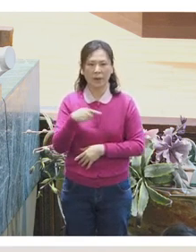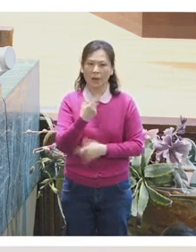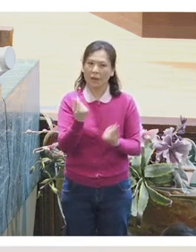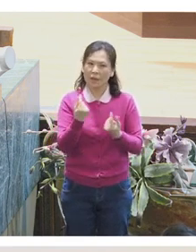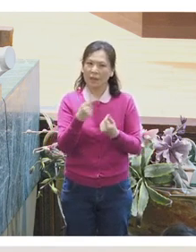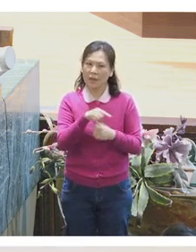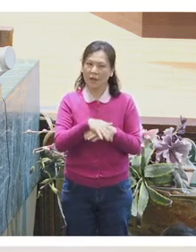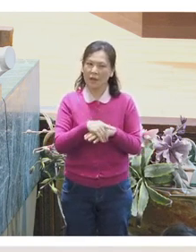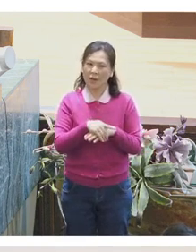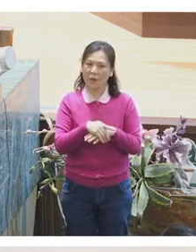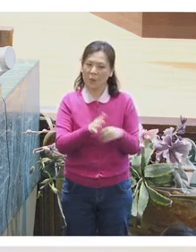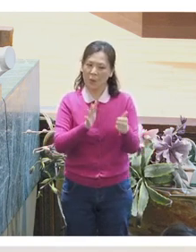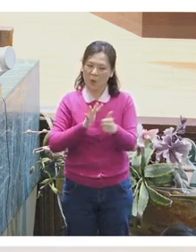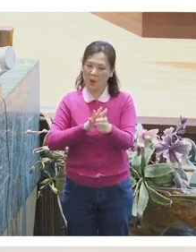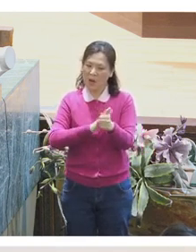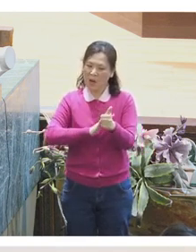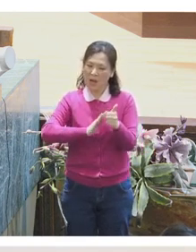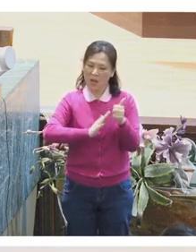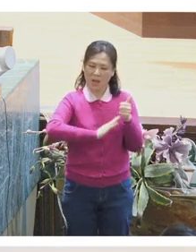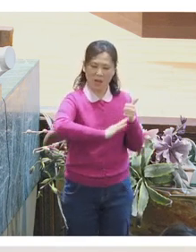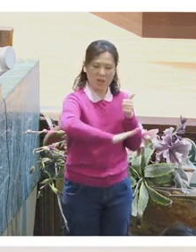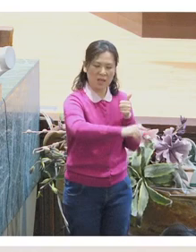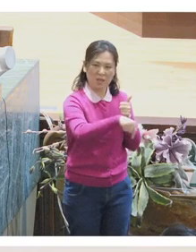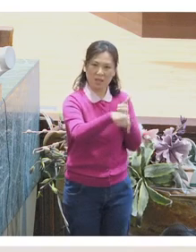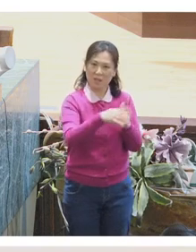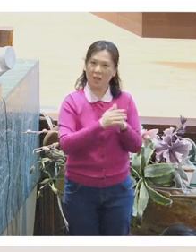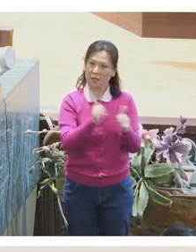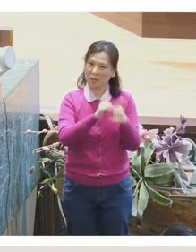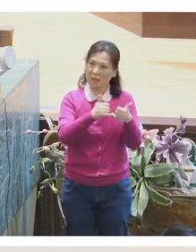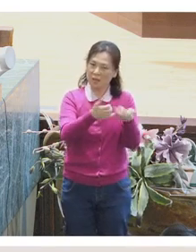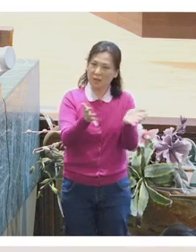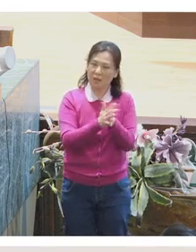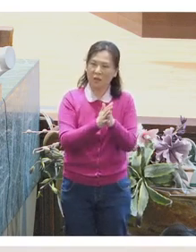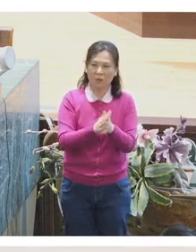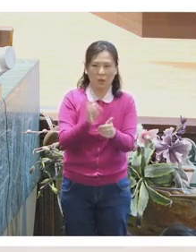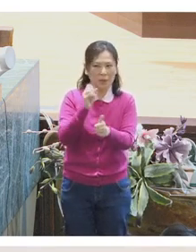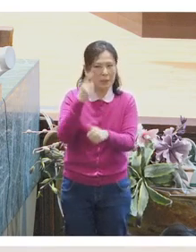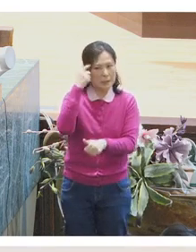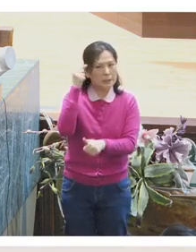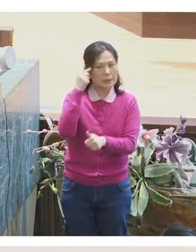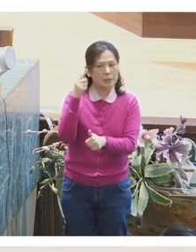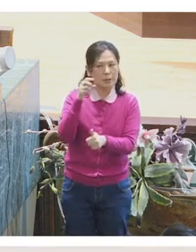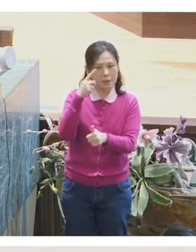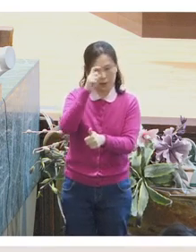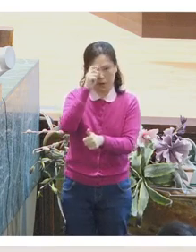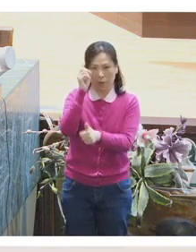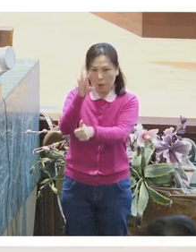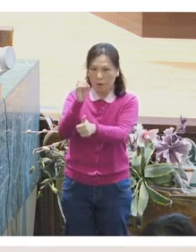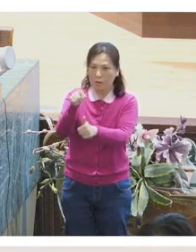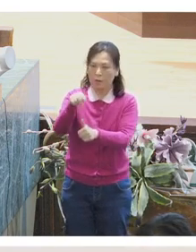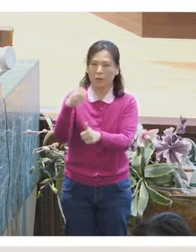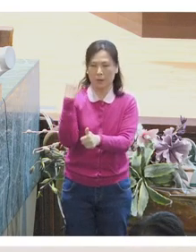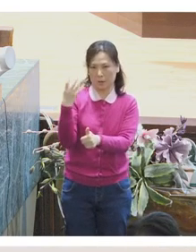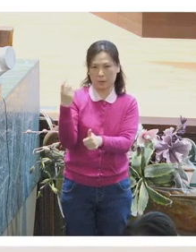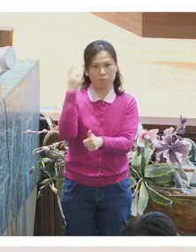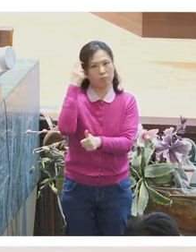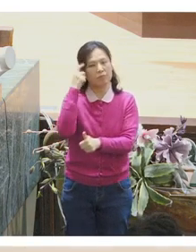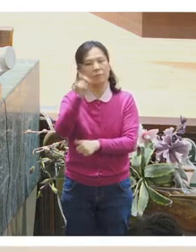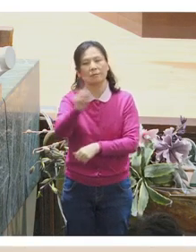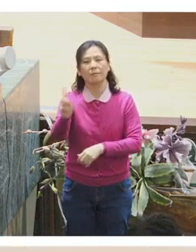个社群可能提供大家思考的空间。好，那总之我要讲的